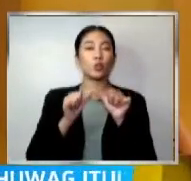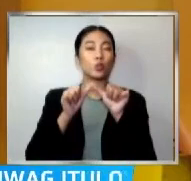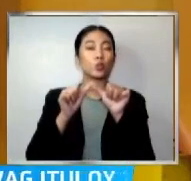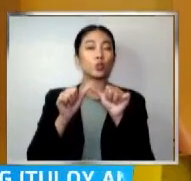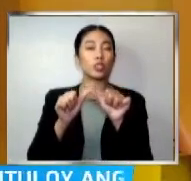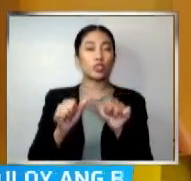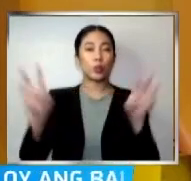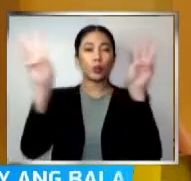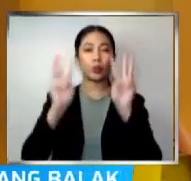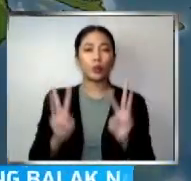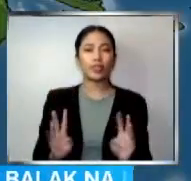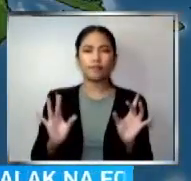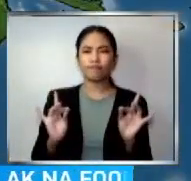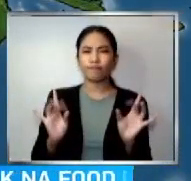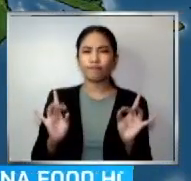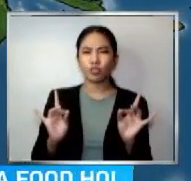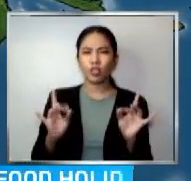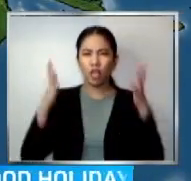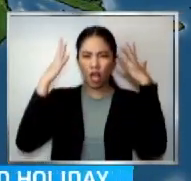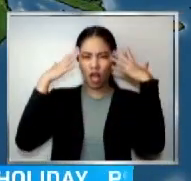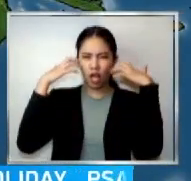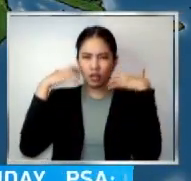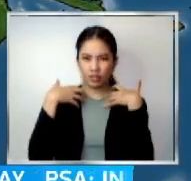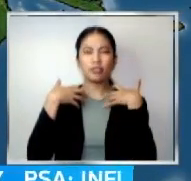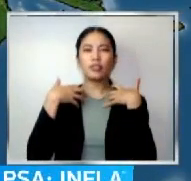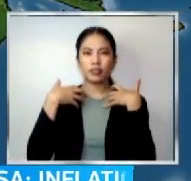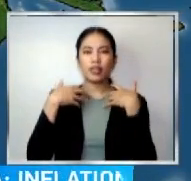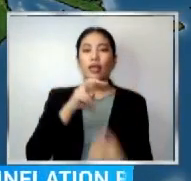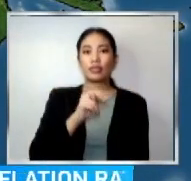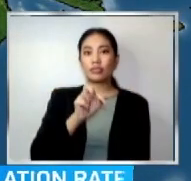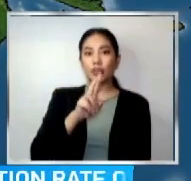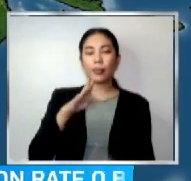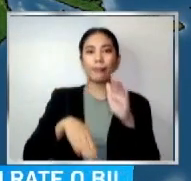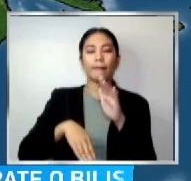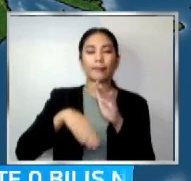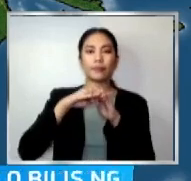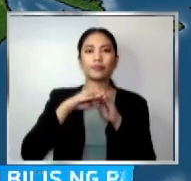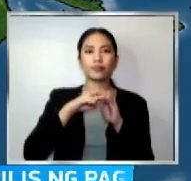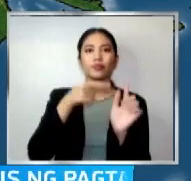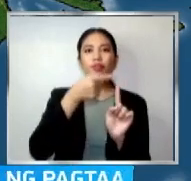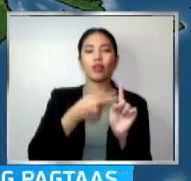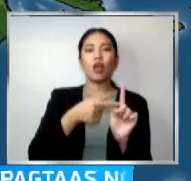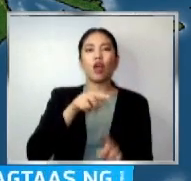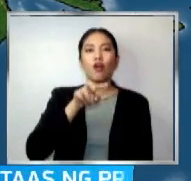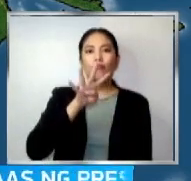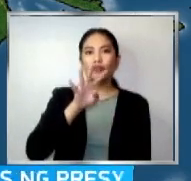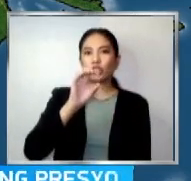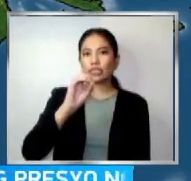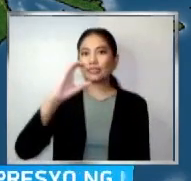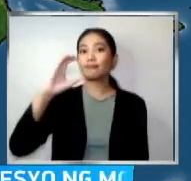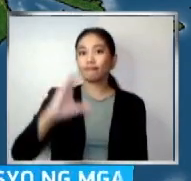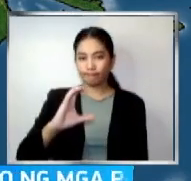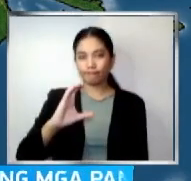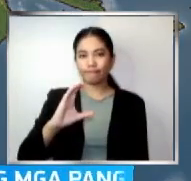ng bansa. Sa Metro Manila, posible pong umakyat sa 40 degrees Celsius ang init factor ngayon pong araw. Maari namang